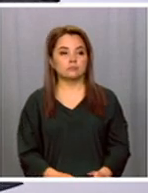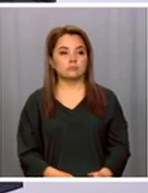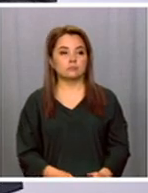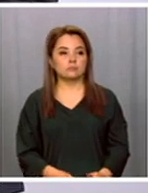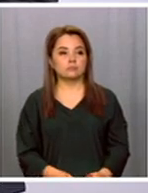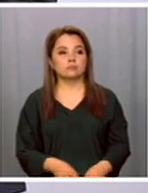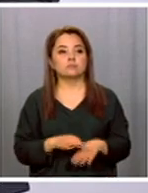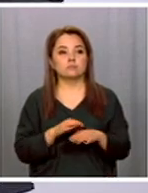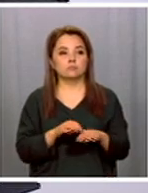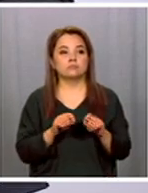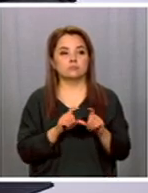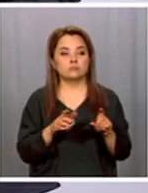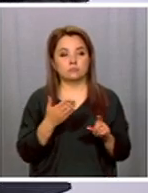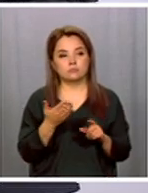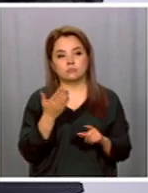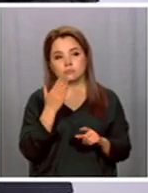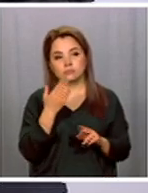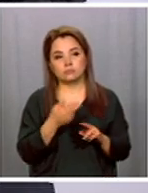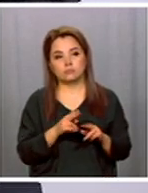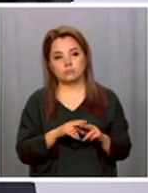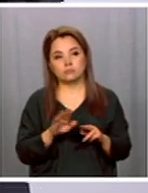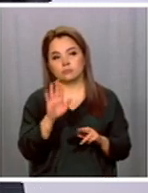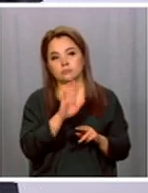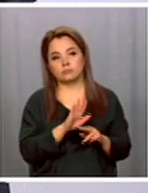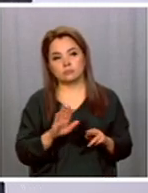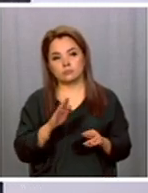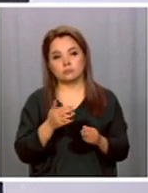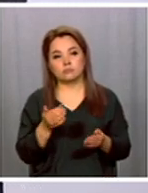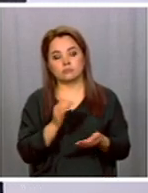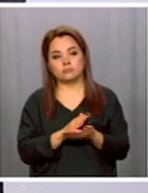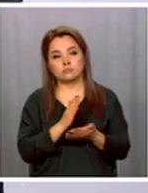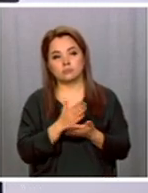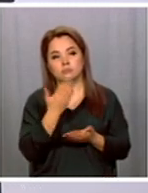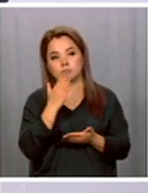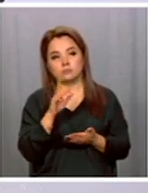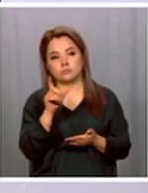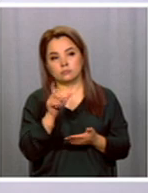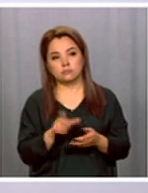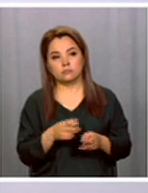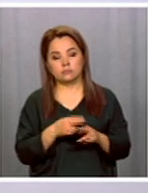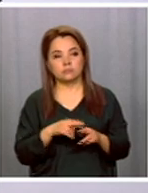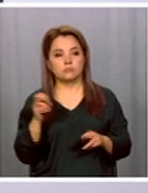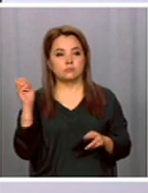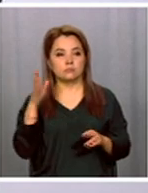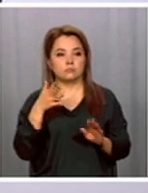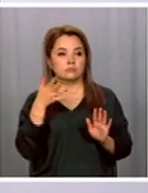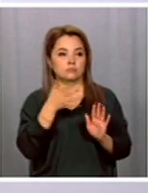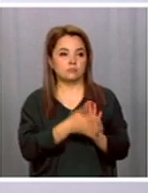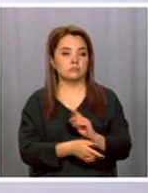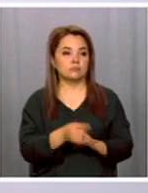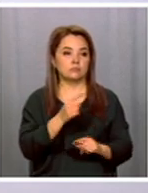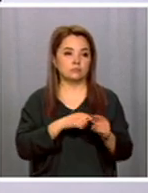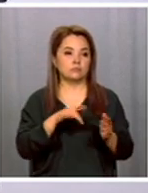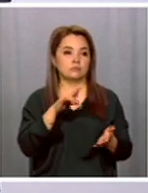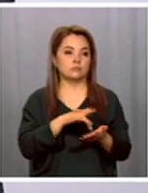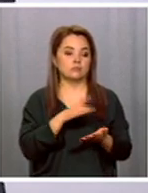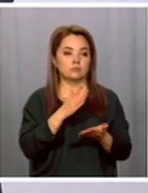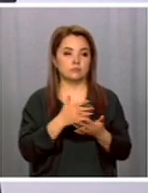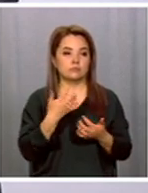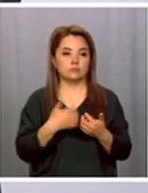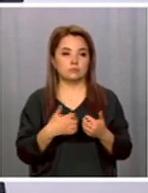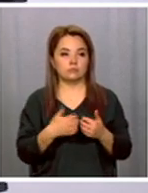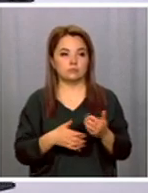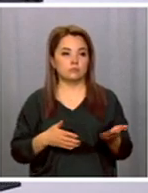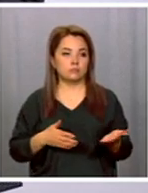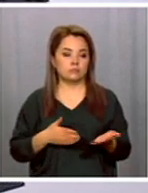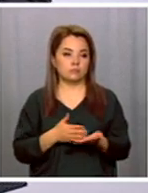Өткен сабақта балалар айналық бет деген ұғыммен таныс болғанбыз. Айналық бет түскен жарық сәулесін қайтадан сол ортаға